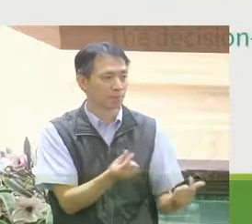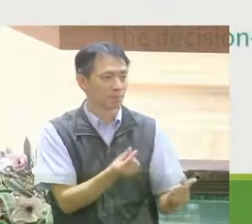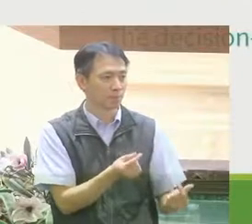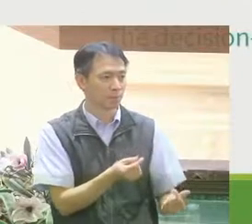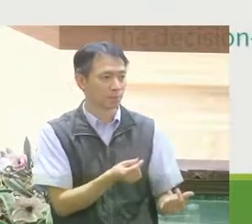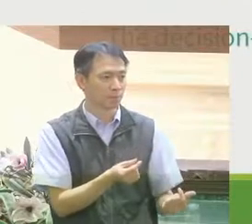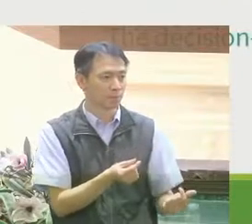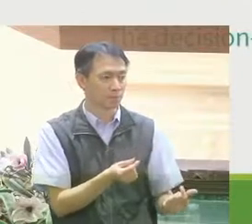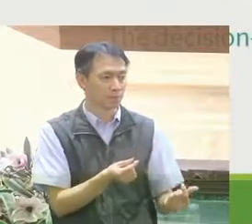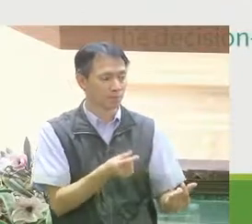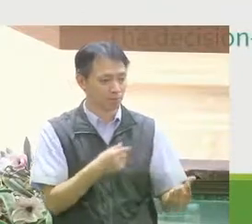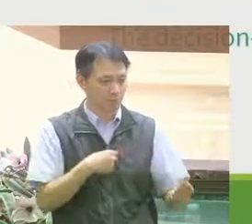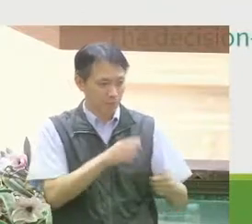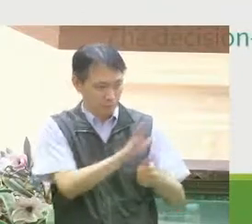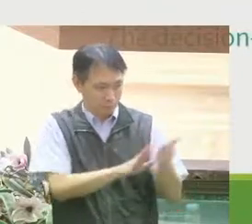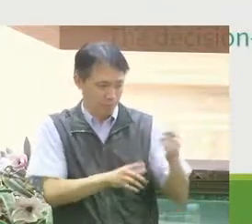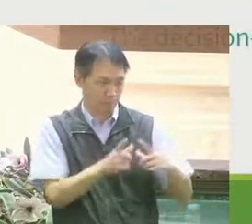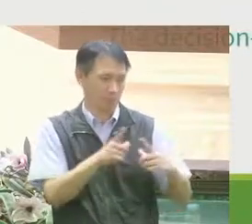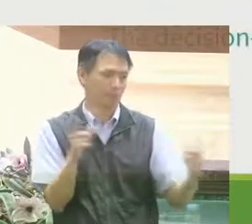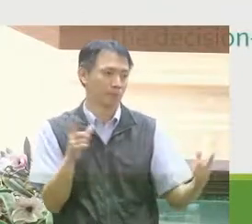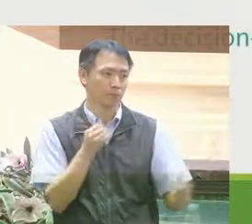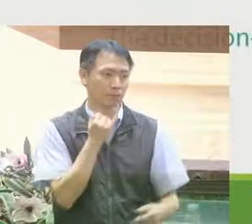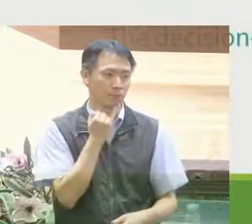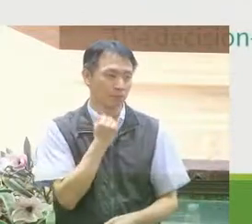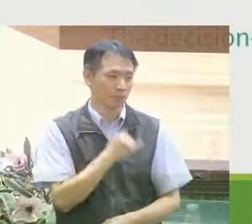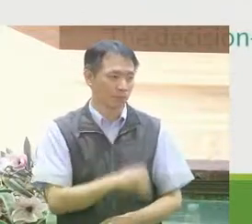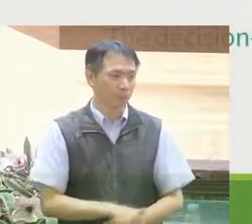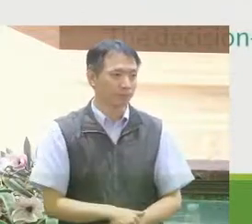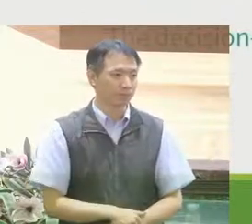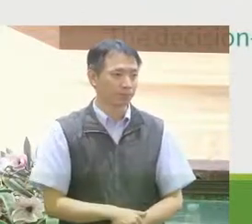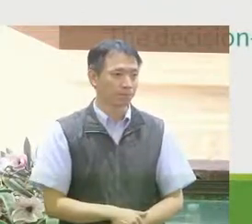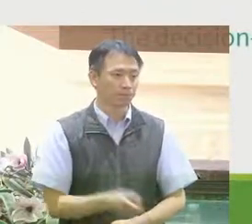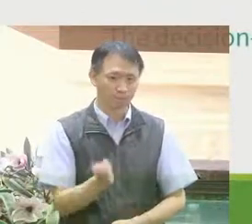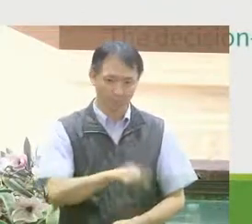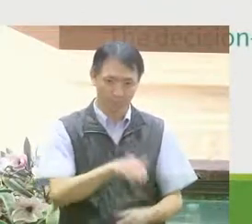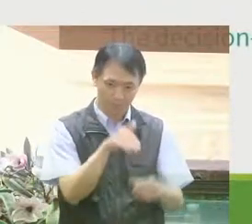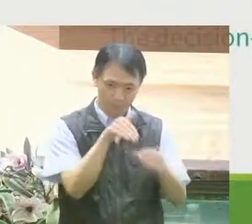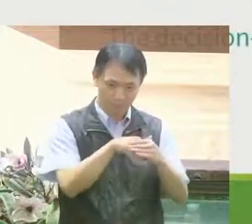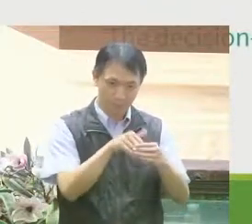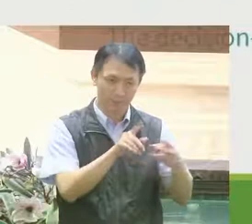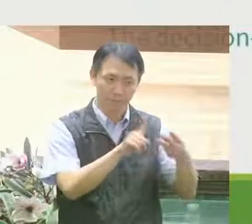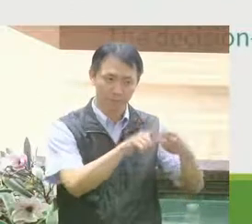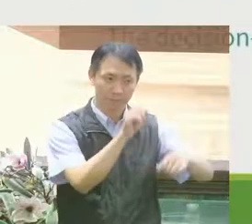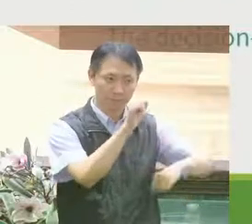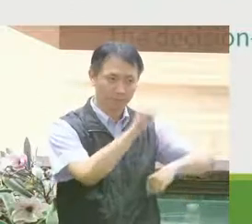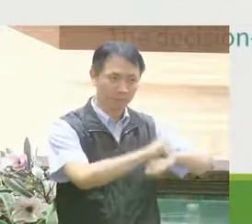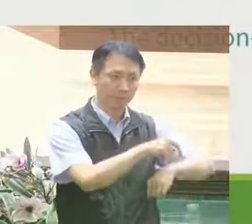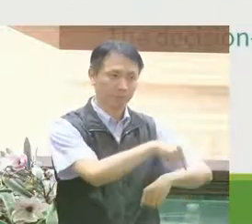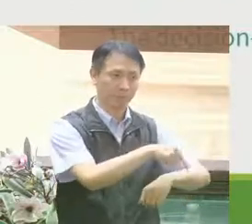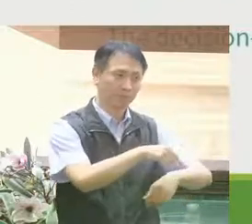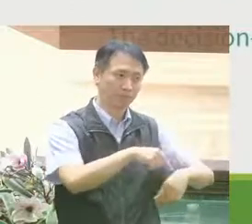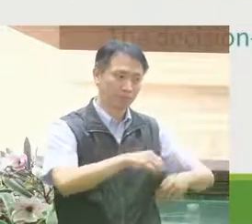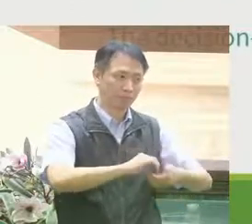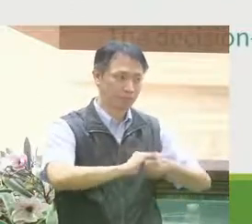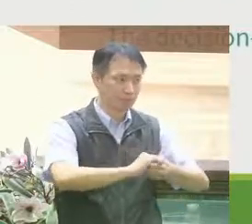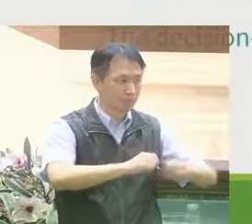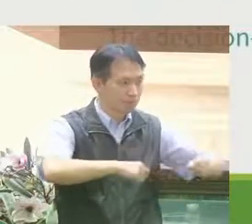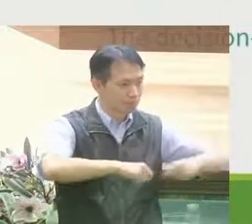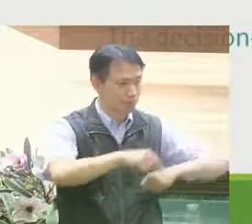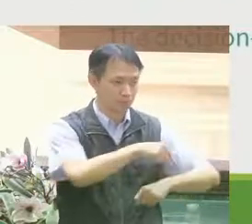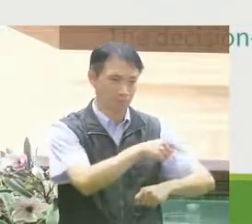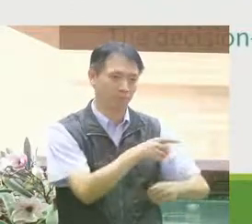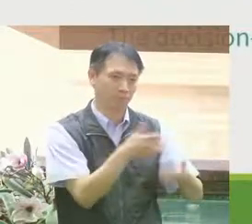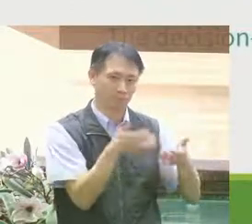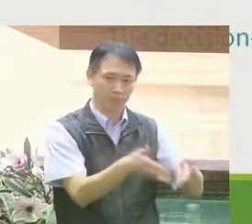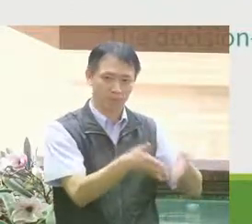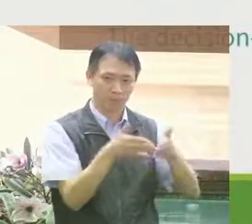投票活动的打击面增大。另外，投票主办方的决策层的硬性也是关键的因